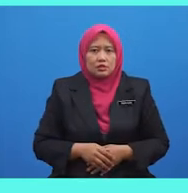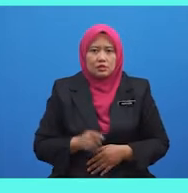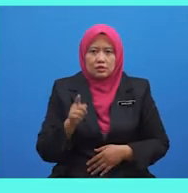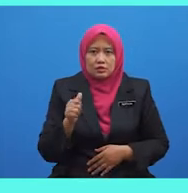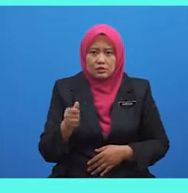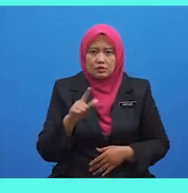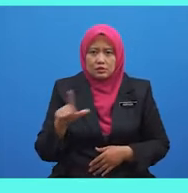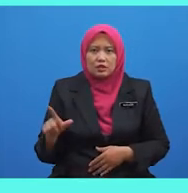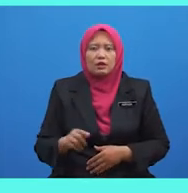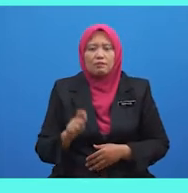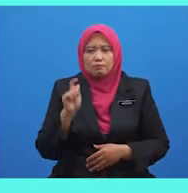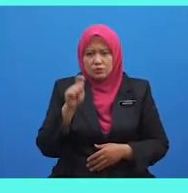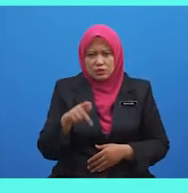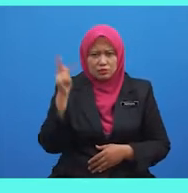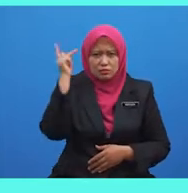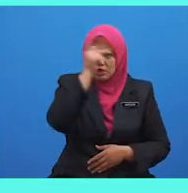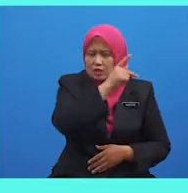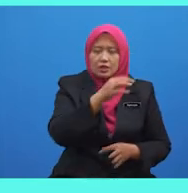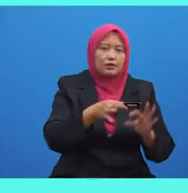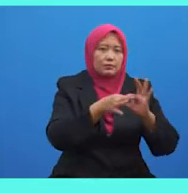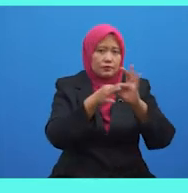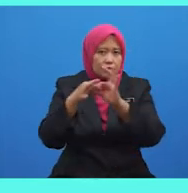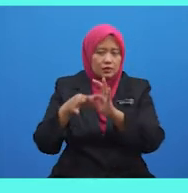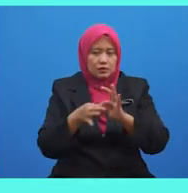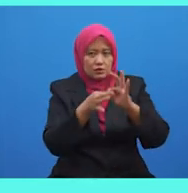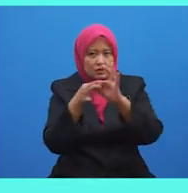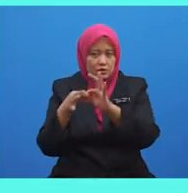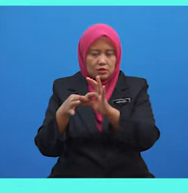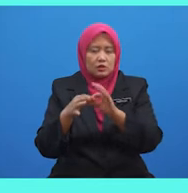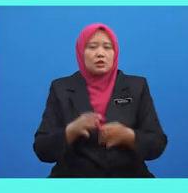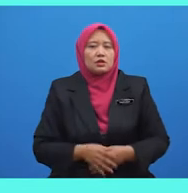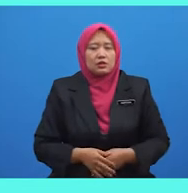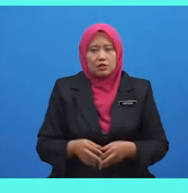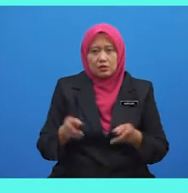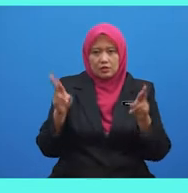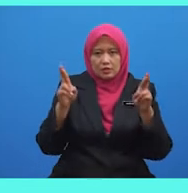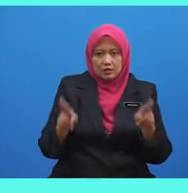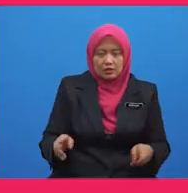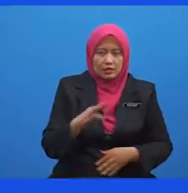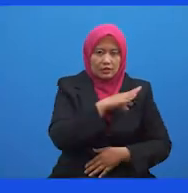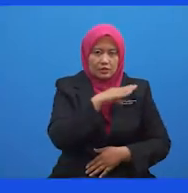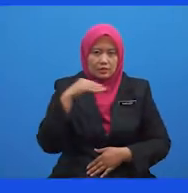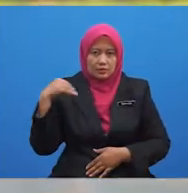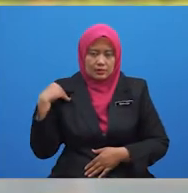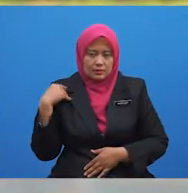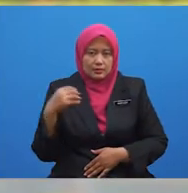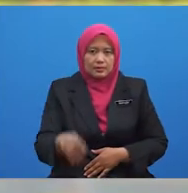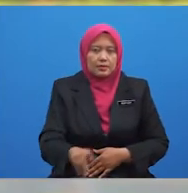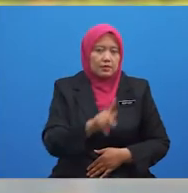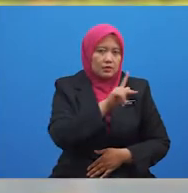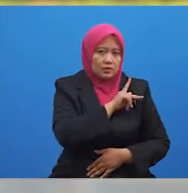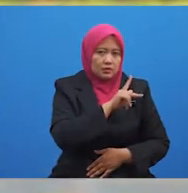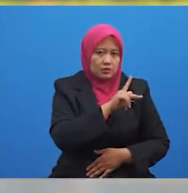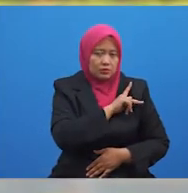memelihara perpaduan dan kerjasama antara rakyat dan pemimpin di sesebuah negara. Baiklah